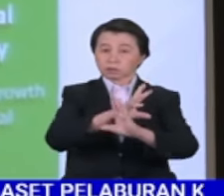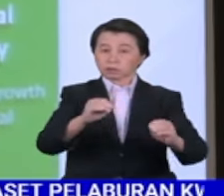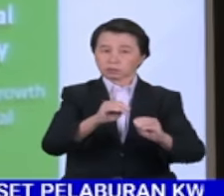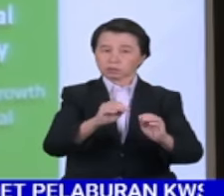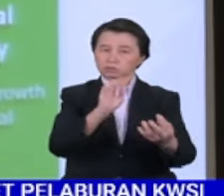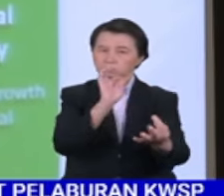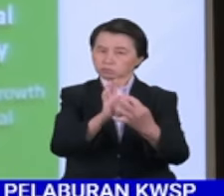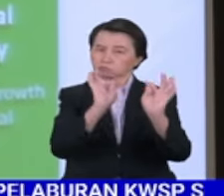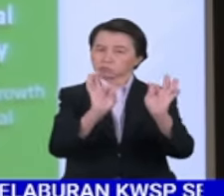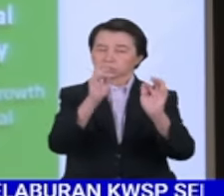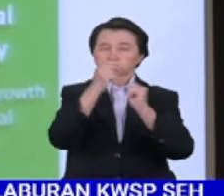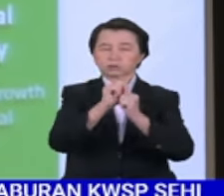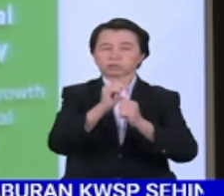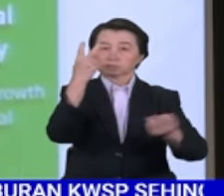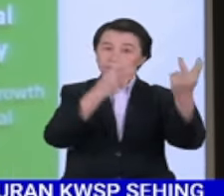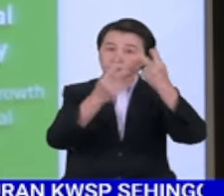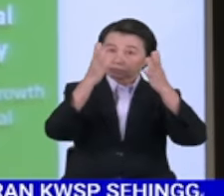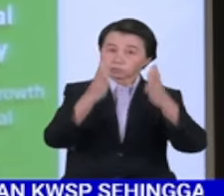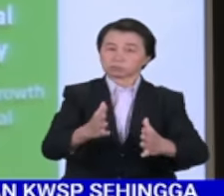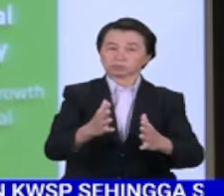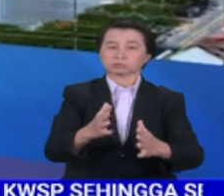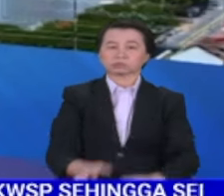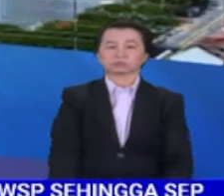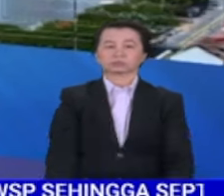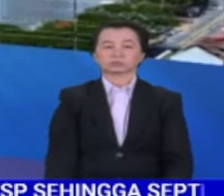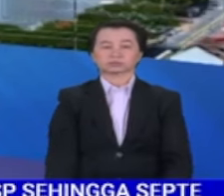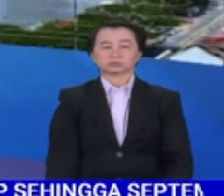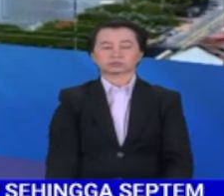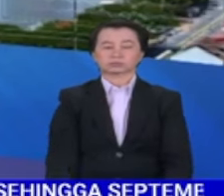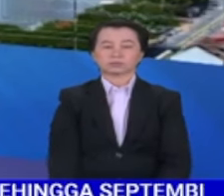kondusif bagi pelancong dan